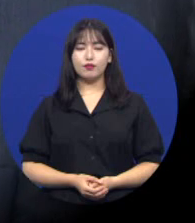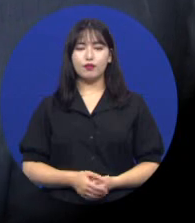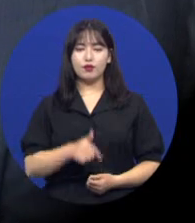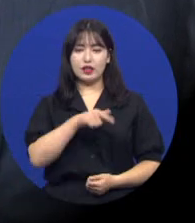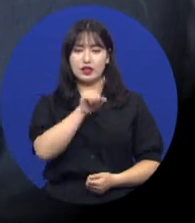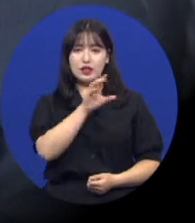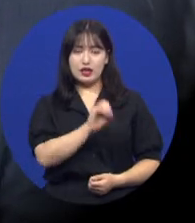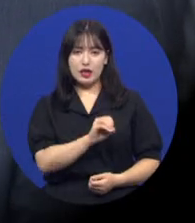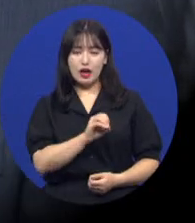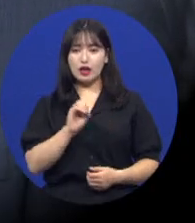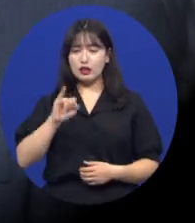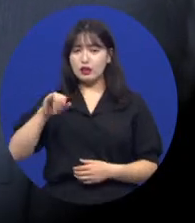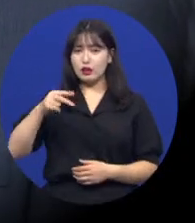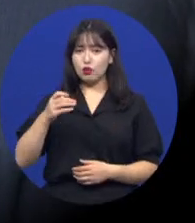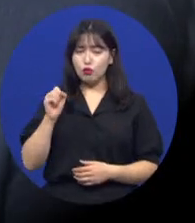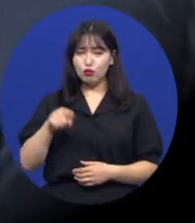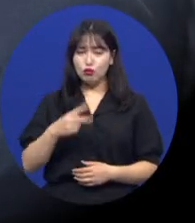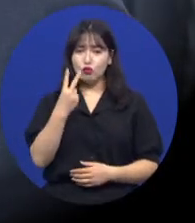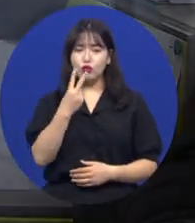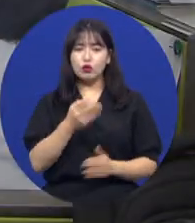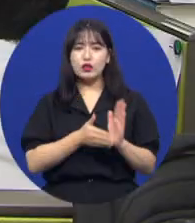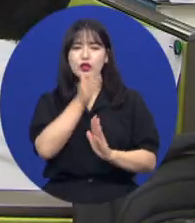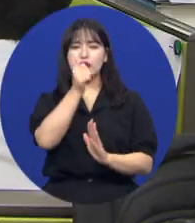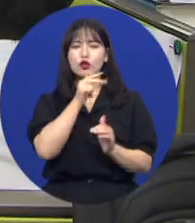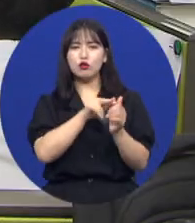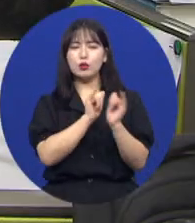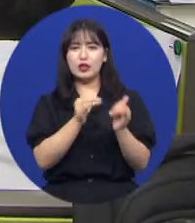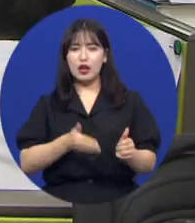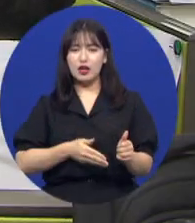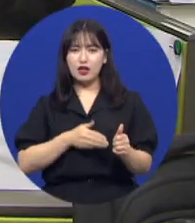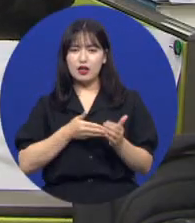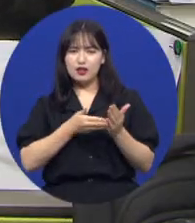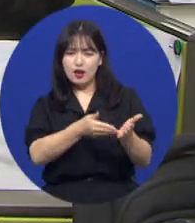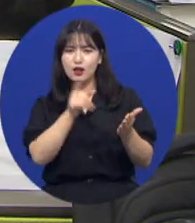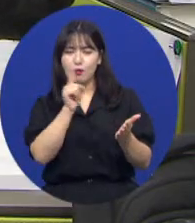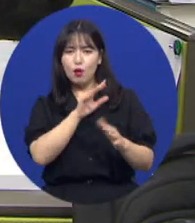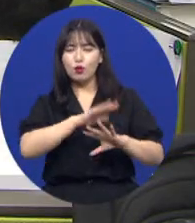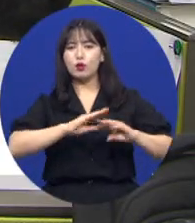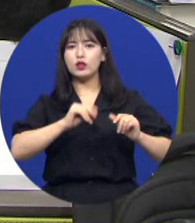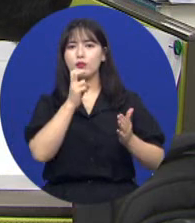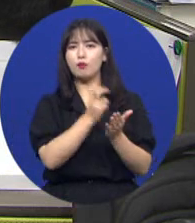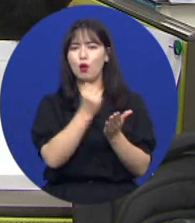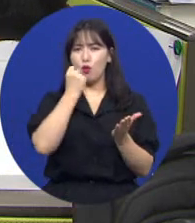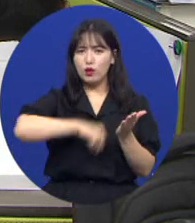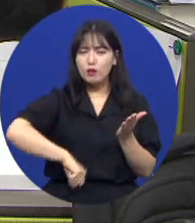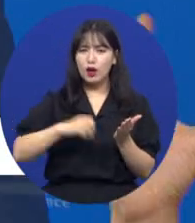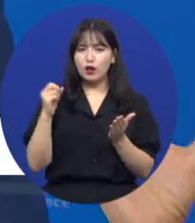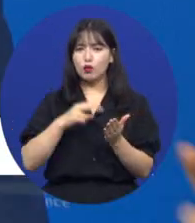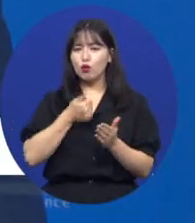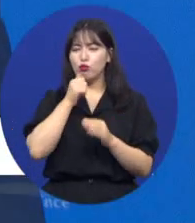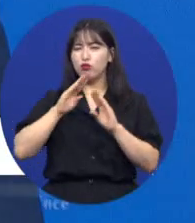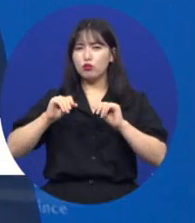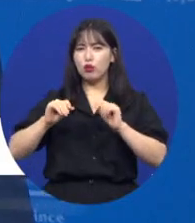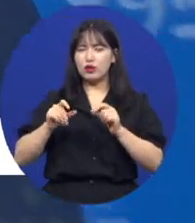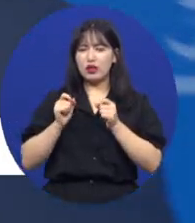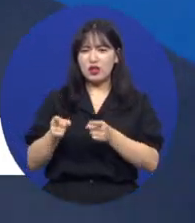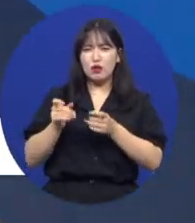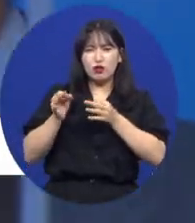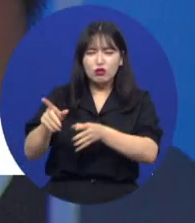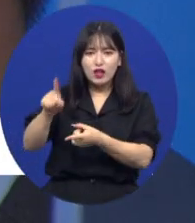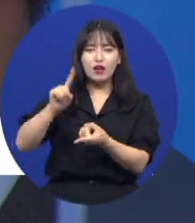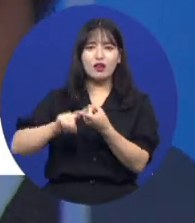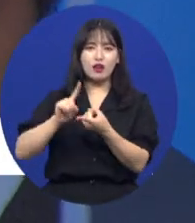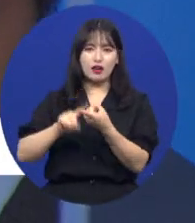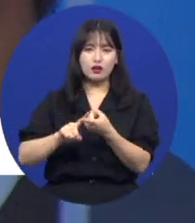강 병 3 이중 2 행정시장 후보자의 제 길은 농지법 2 관과 부동산 투기 오용 논란에 대해 우영 사는